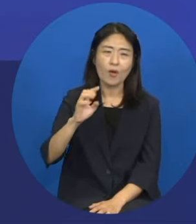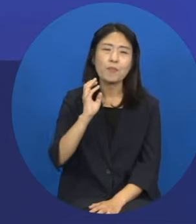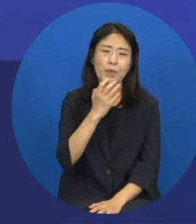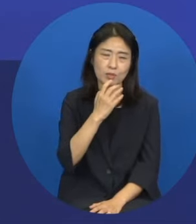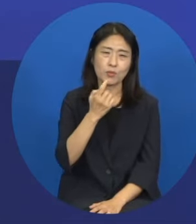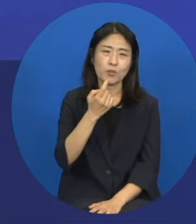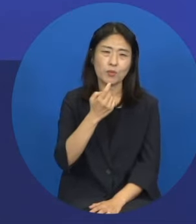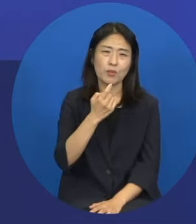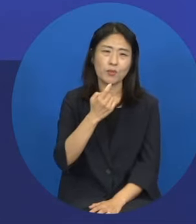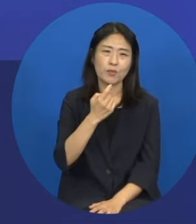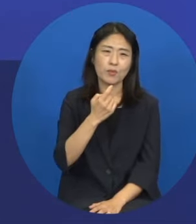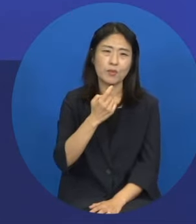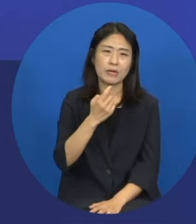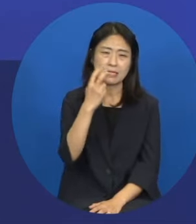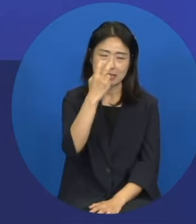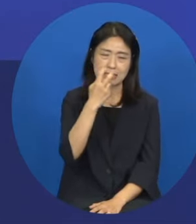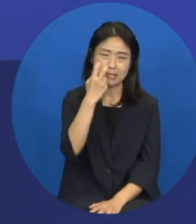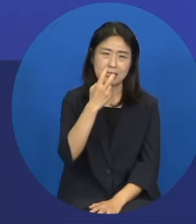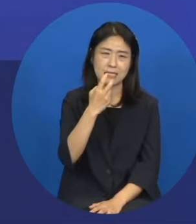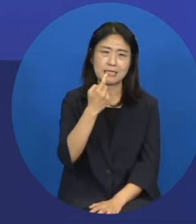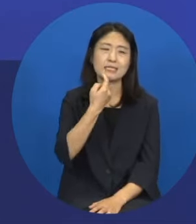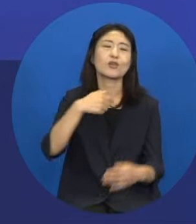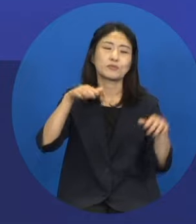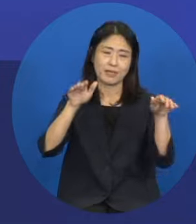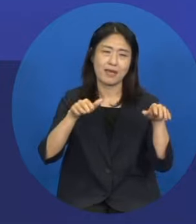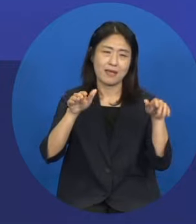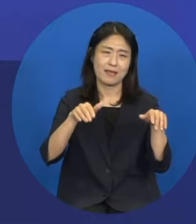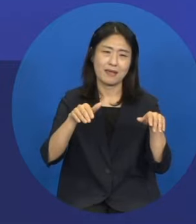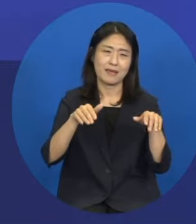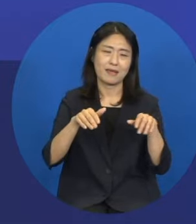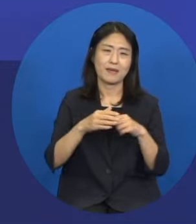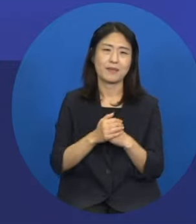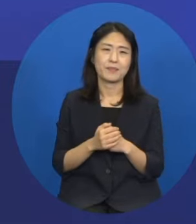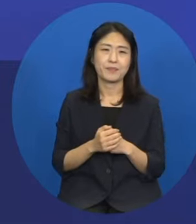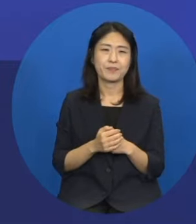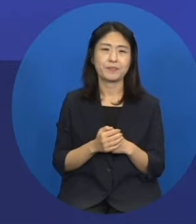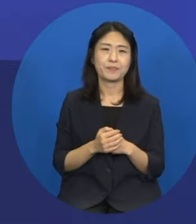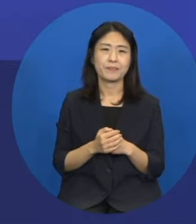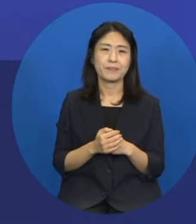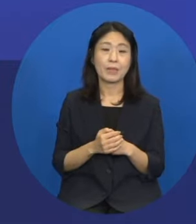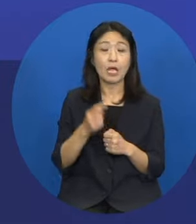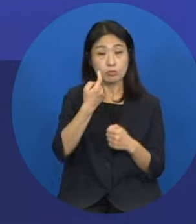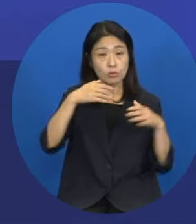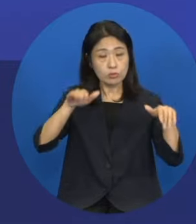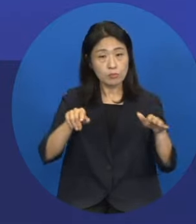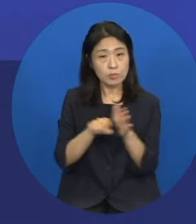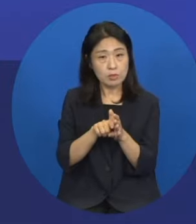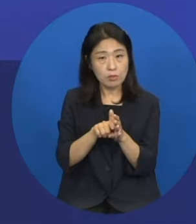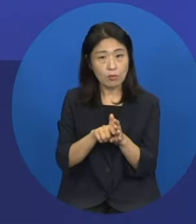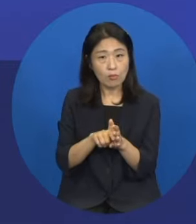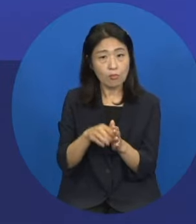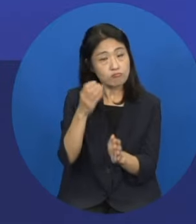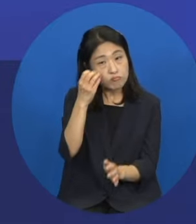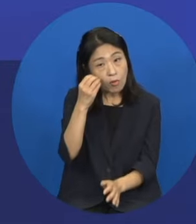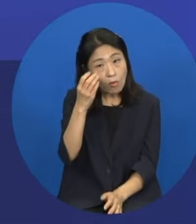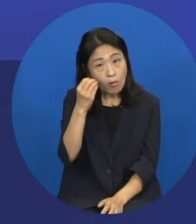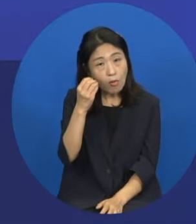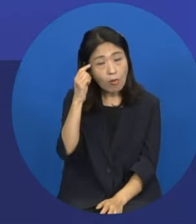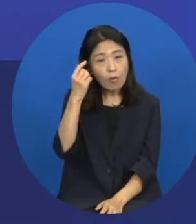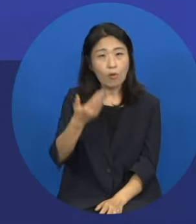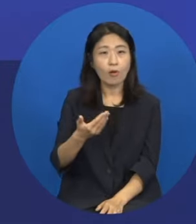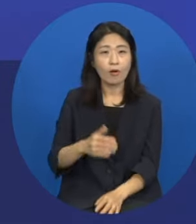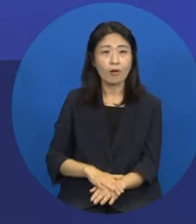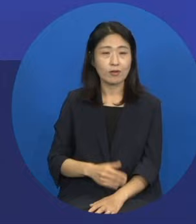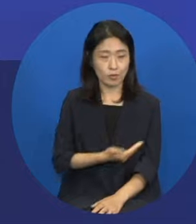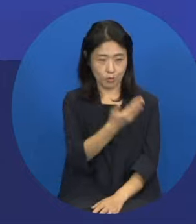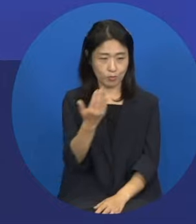되면 초대교인들이 누굴 믿었냐면 천사를 믿었어요. 여러분 천사를 믿는 게 이상한가요? 여러분 사탄을